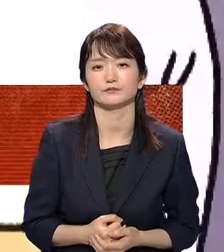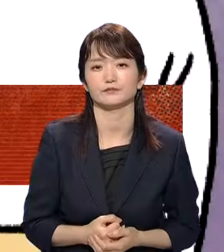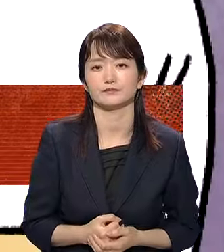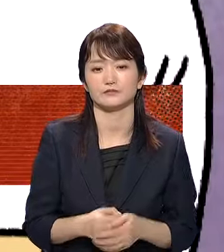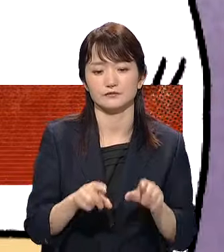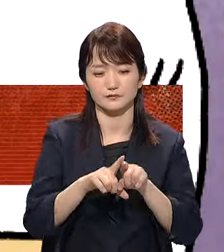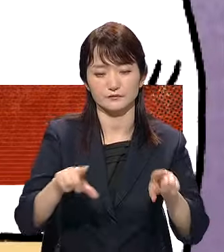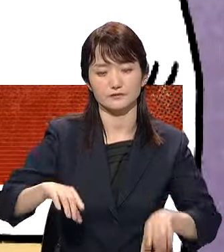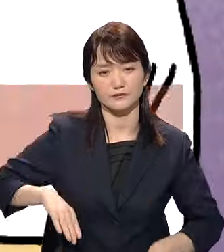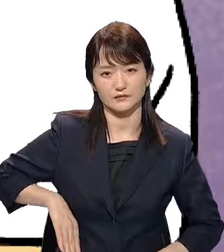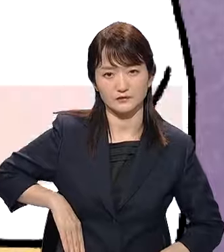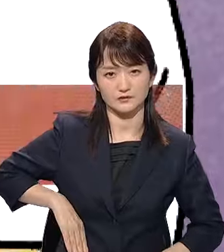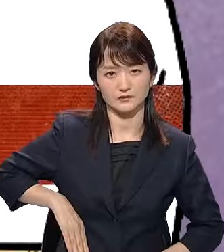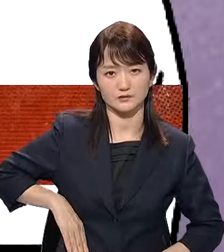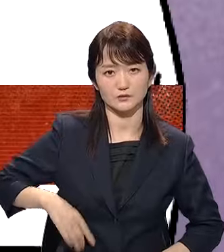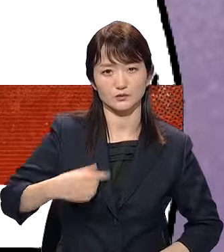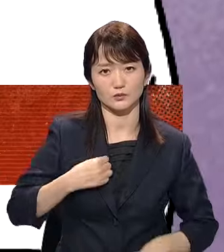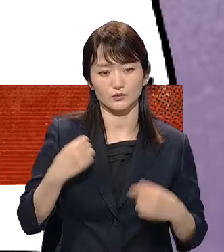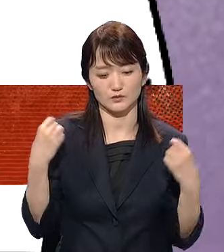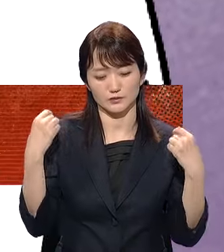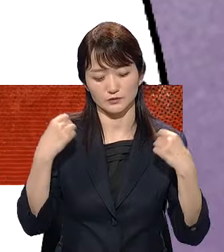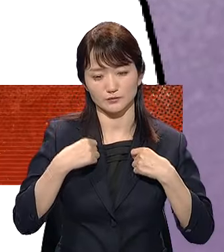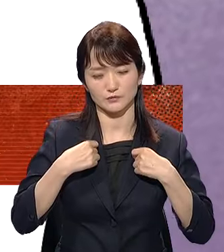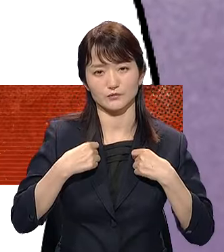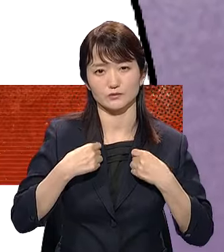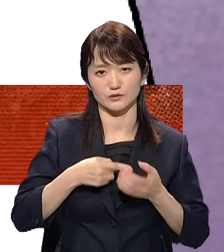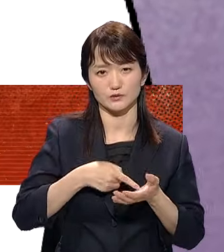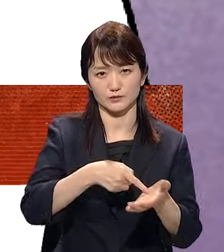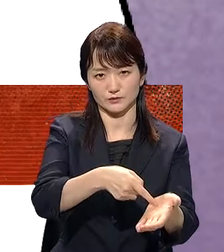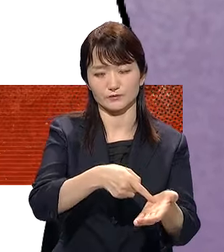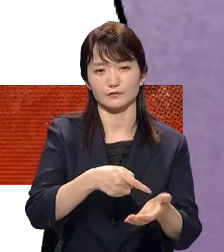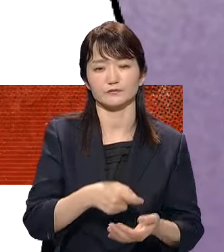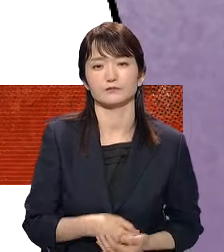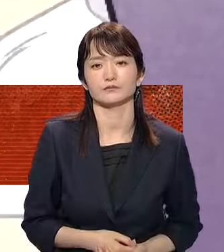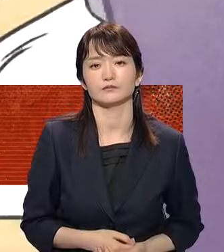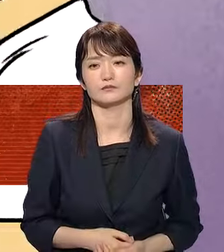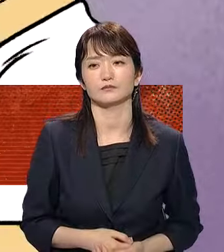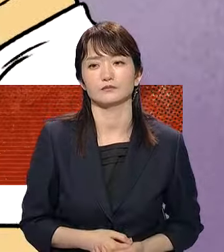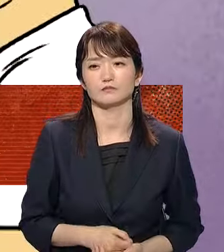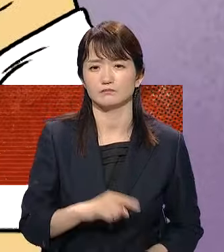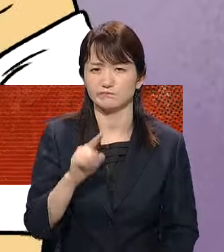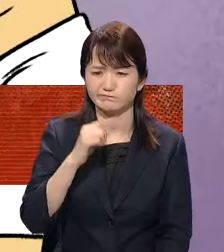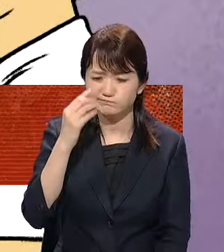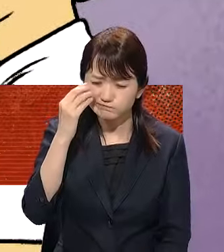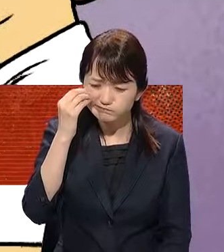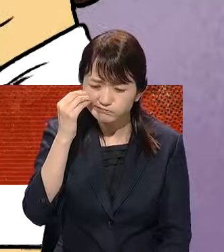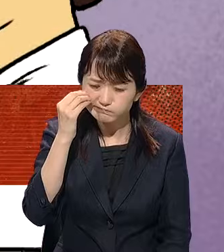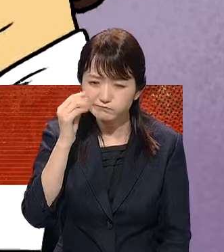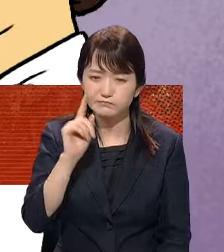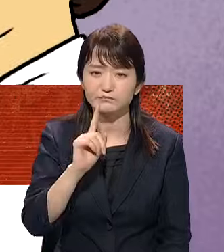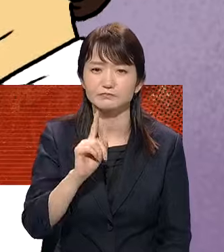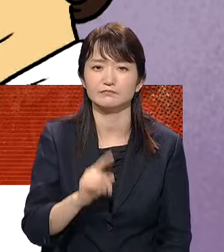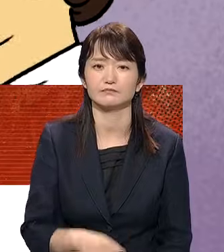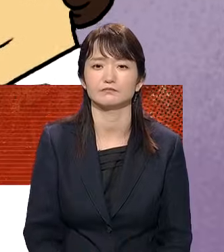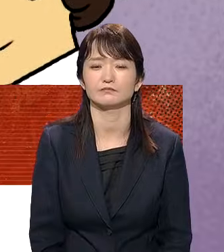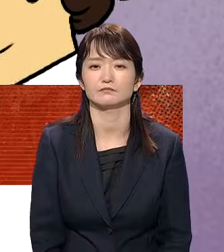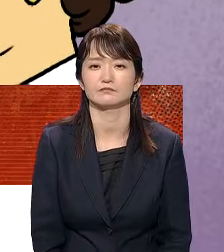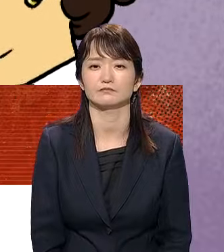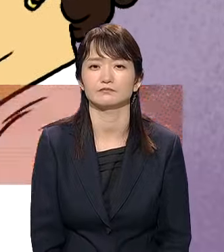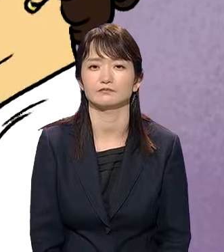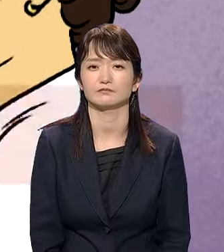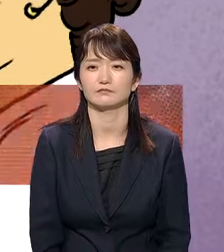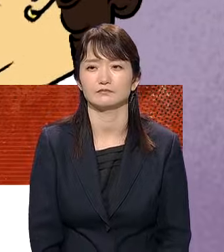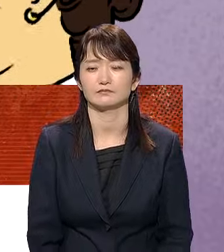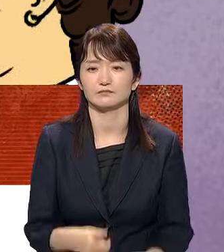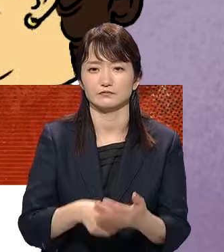일반 모델로 쇼핑몰 피팅 모델로 지원을 했습니다. 자, 그런데 뭔가 수상한 냄새가 스멜스멜. 네, 그렇습니다.